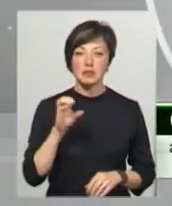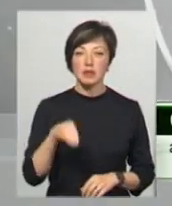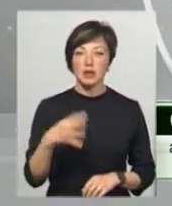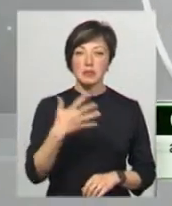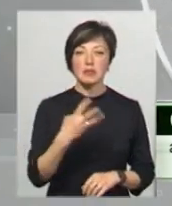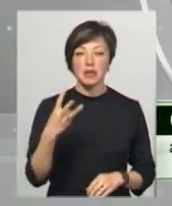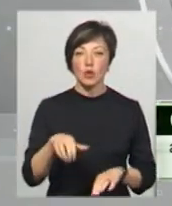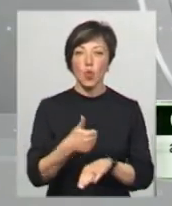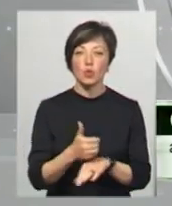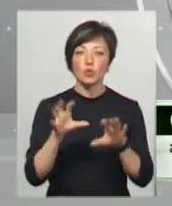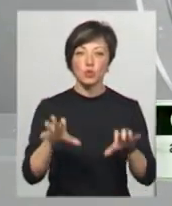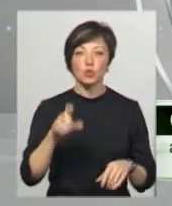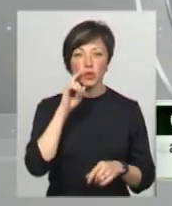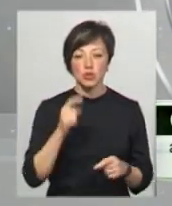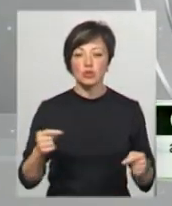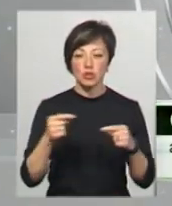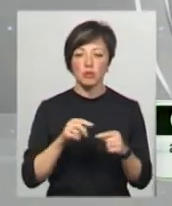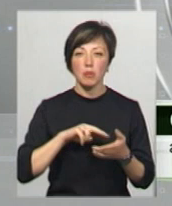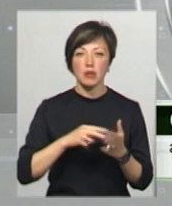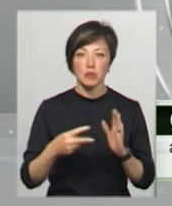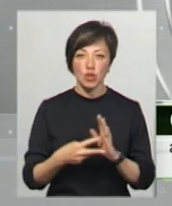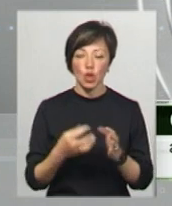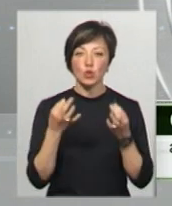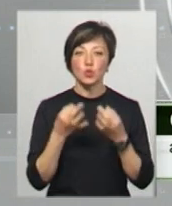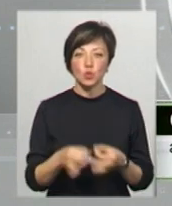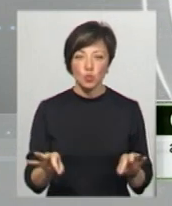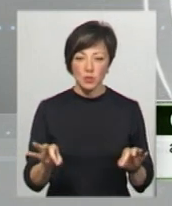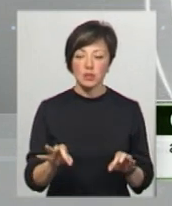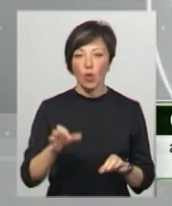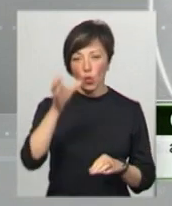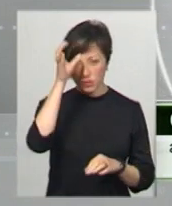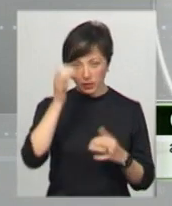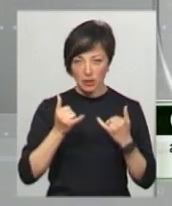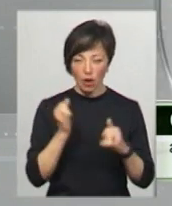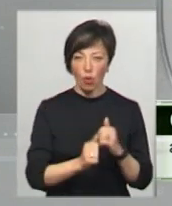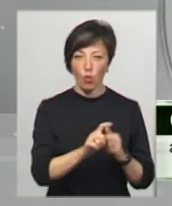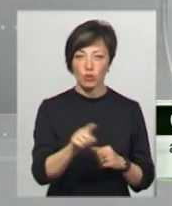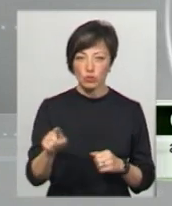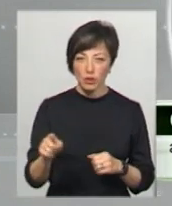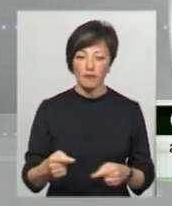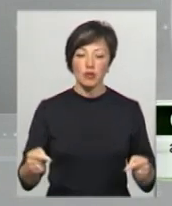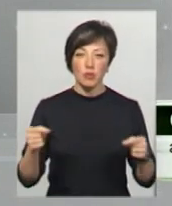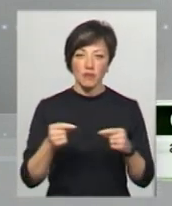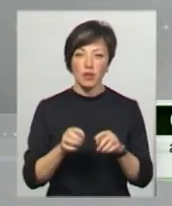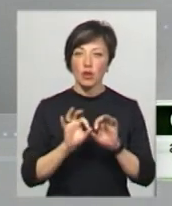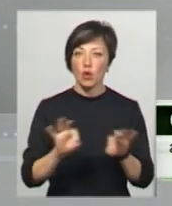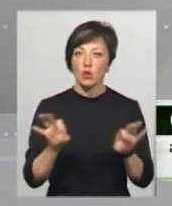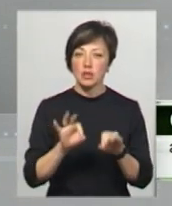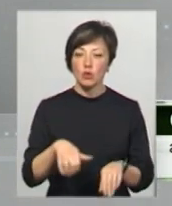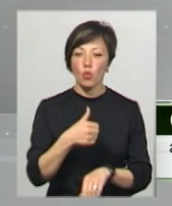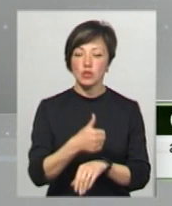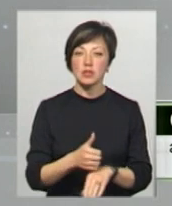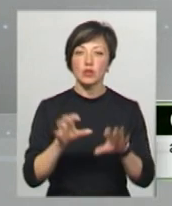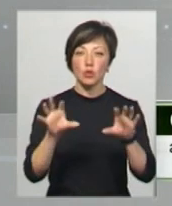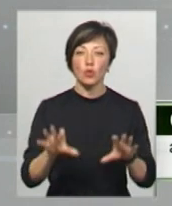53 Конституції України чітко передбачає доступність освіти для кожного, а відповідне роз'яснення